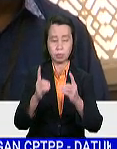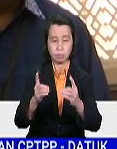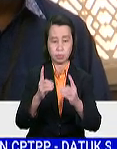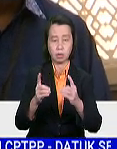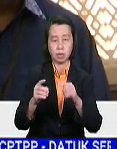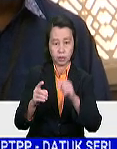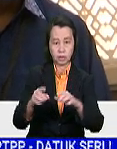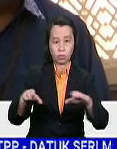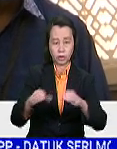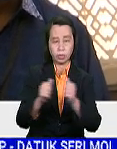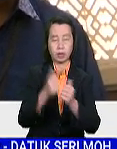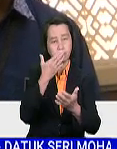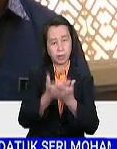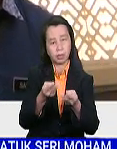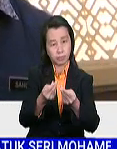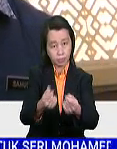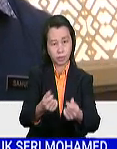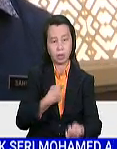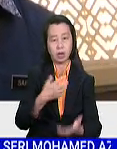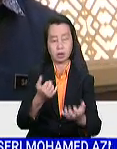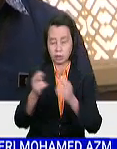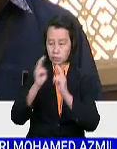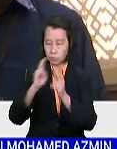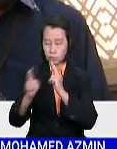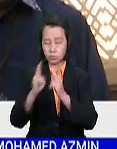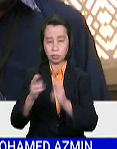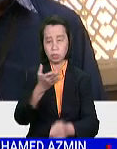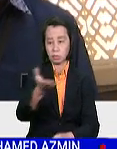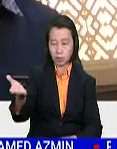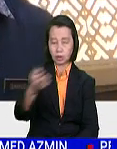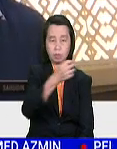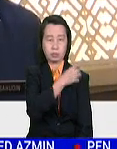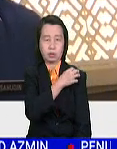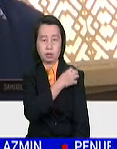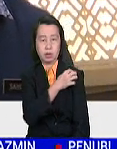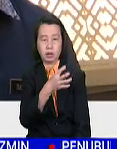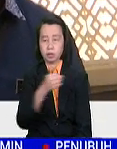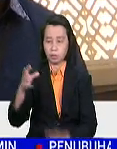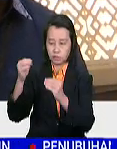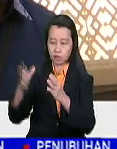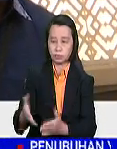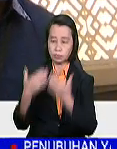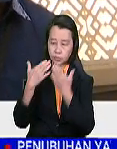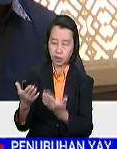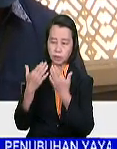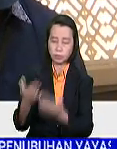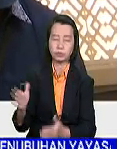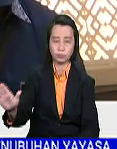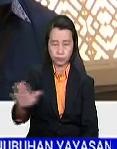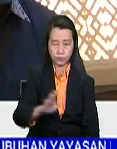berjalan dengan baik dan channel tahukan kepada pegawai-pegawai dan juga guru-guru yang